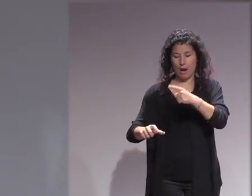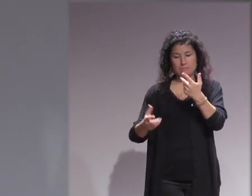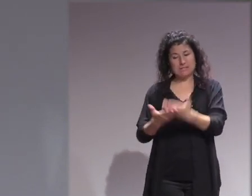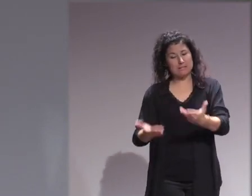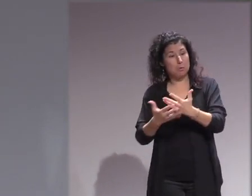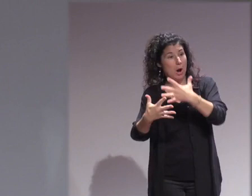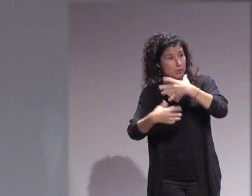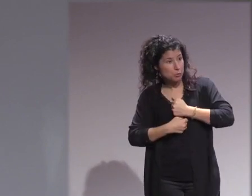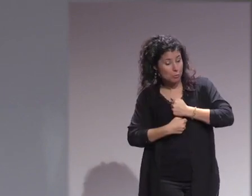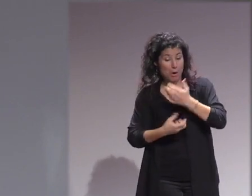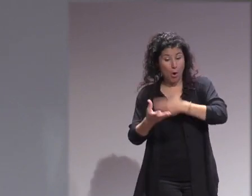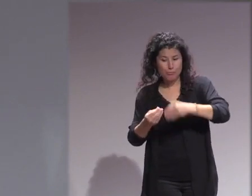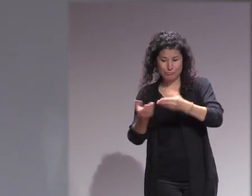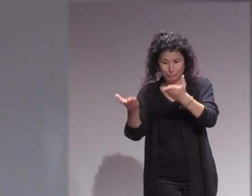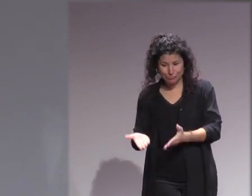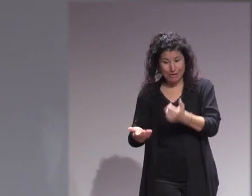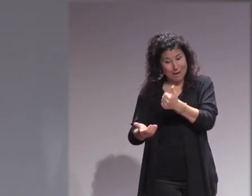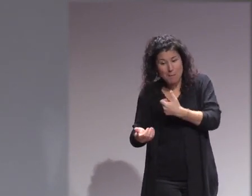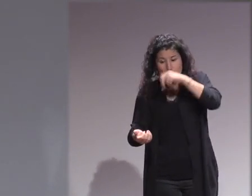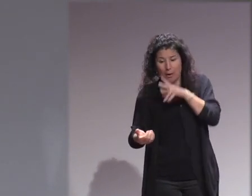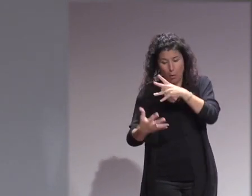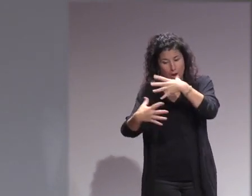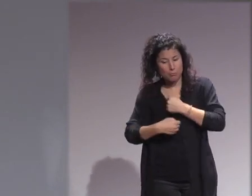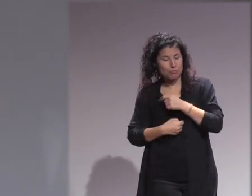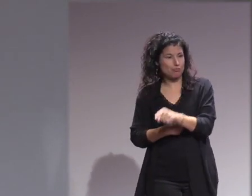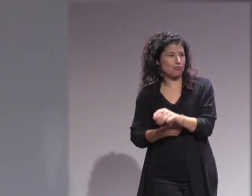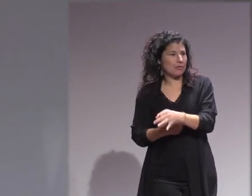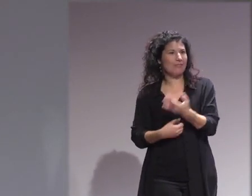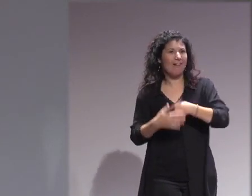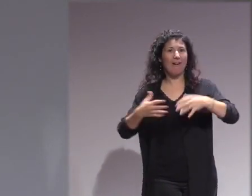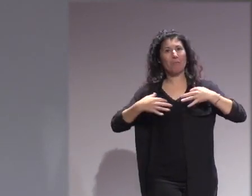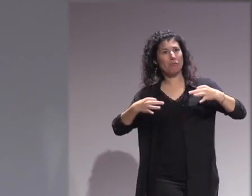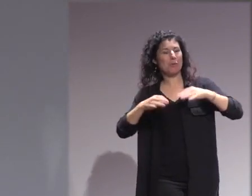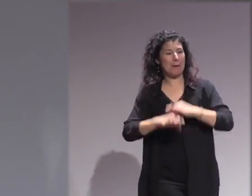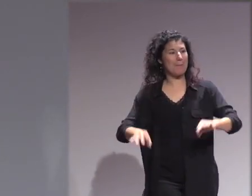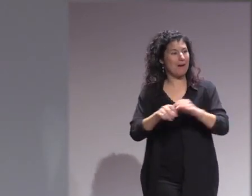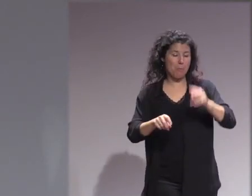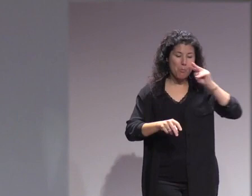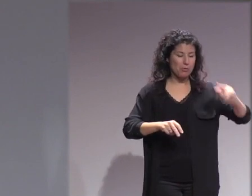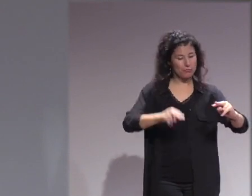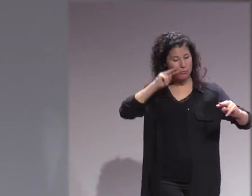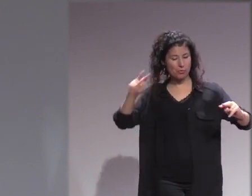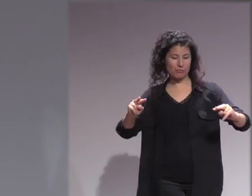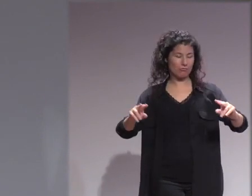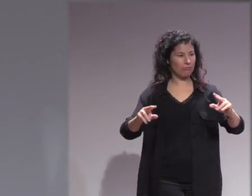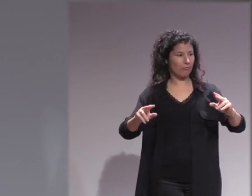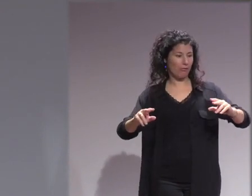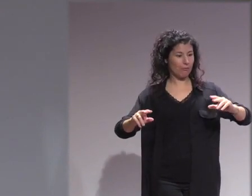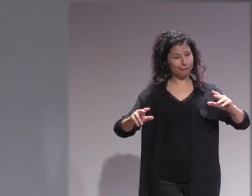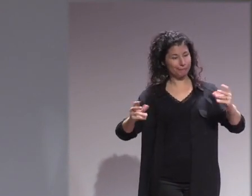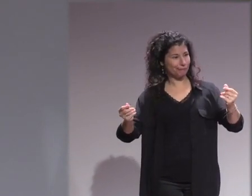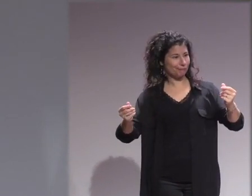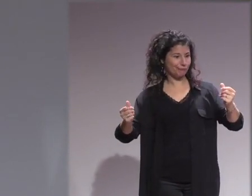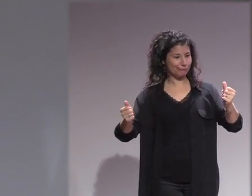Ça rend votre parole, ça la teinte, ça la colore, elle n'est pas neutre. De toute façon, tous les points de vue sont situés. C'est juste que certains points de vue sont présentés